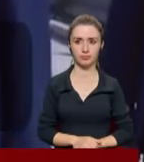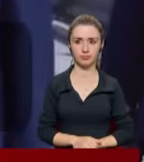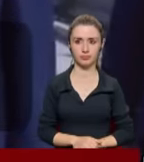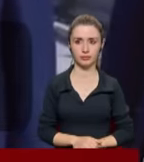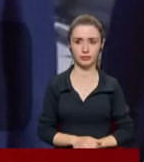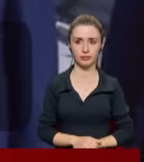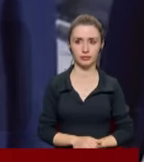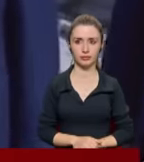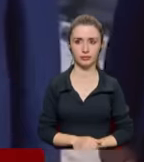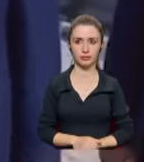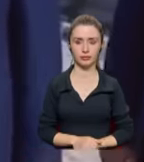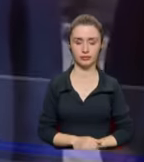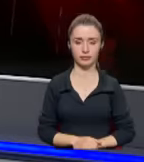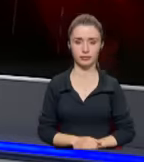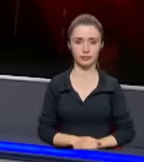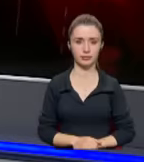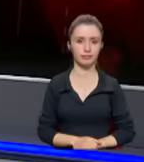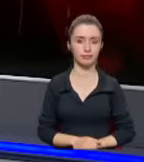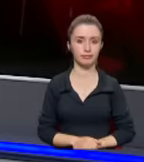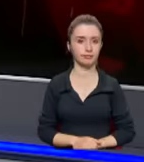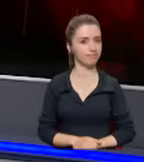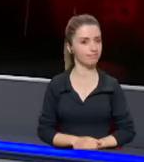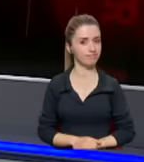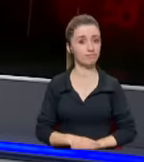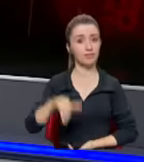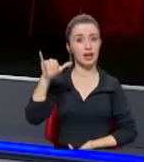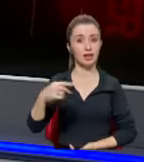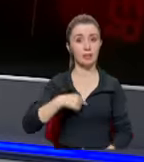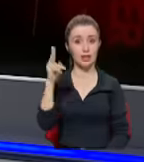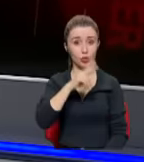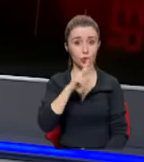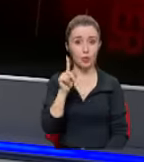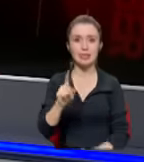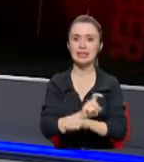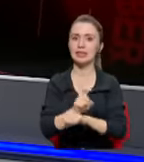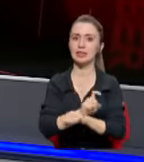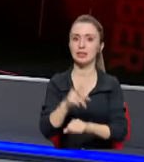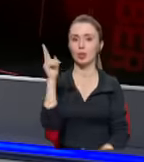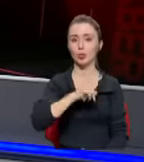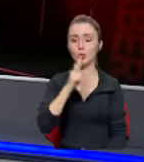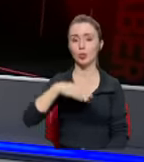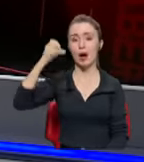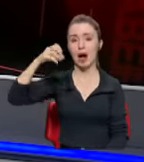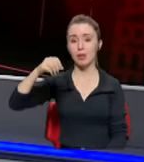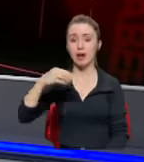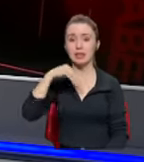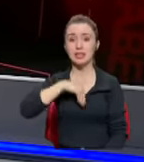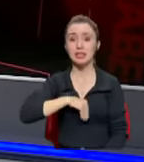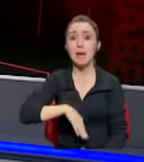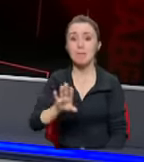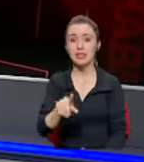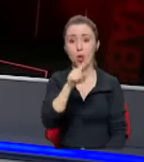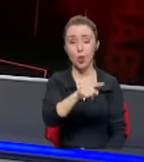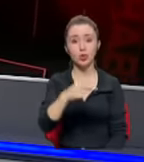acınacak halimize gülüyoruz ya ne kadar haklı Ben de güldüm ama sinirden AK Partili sanmasa çömeze